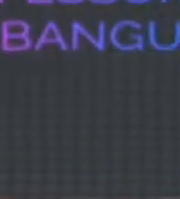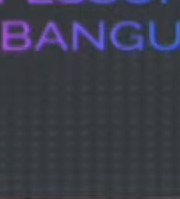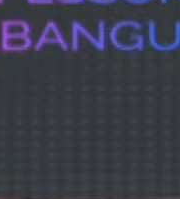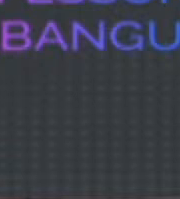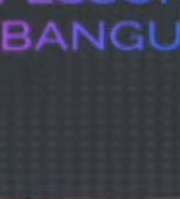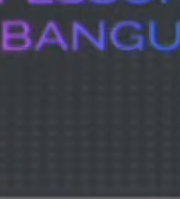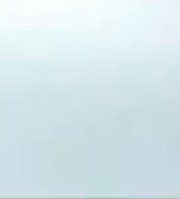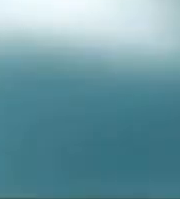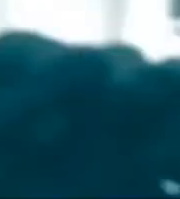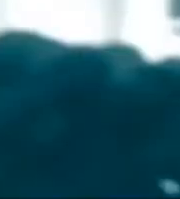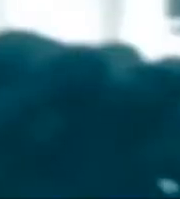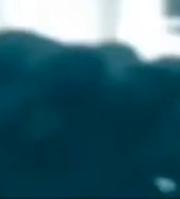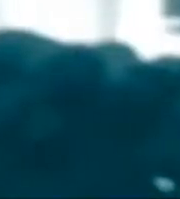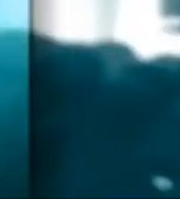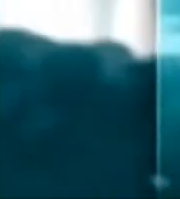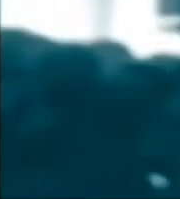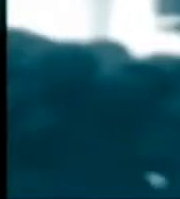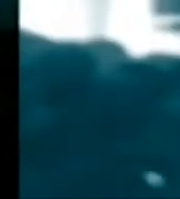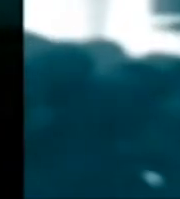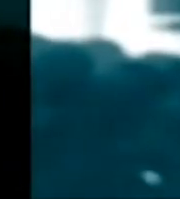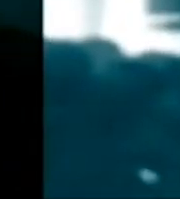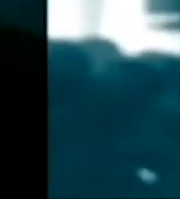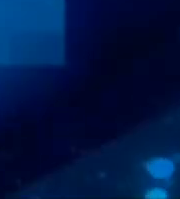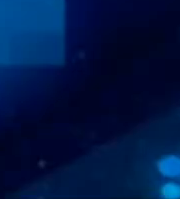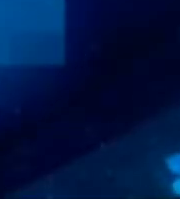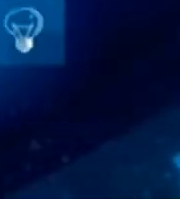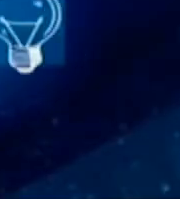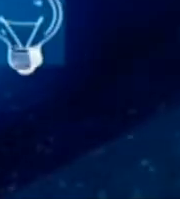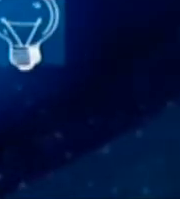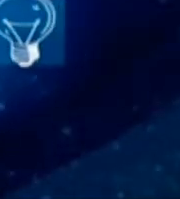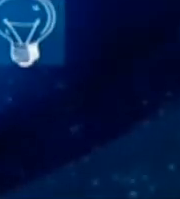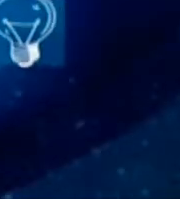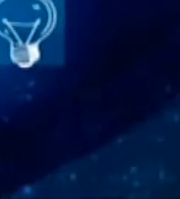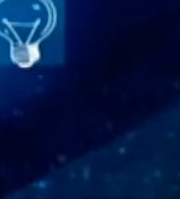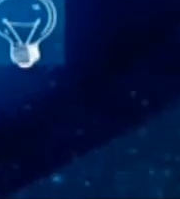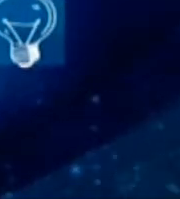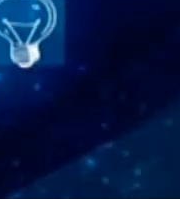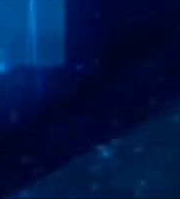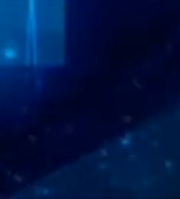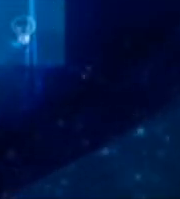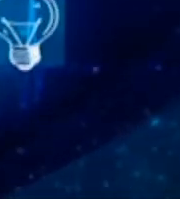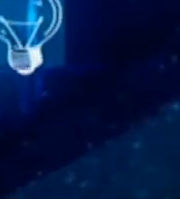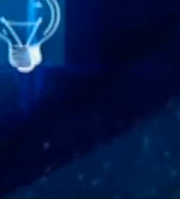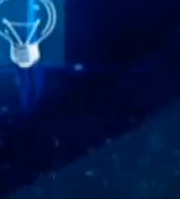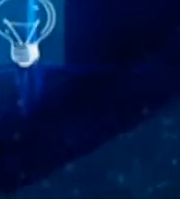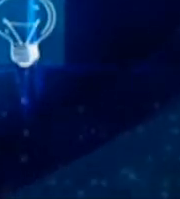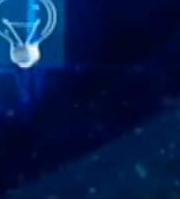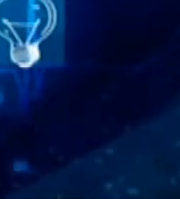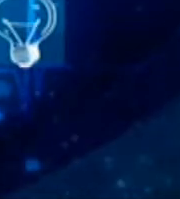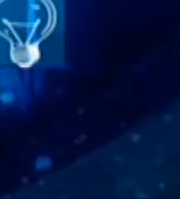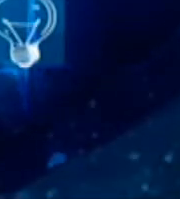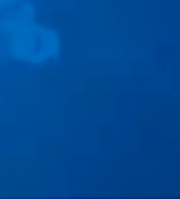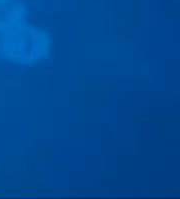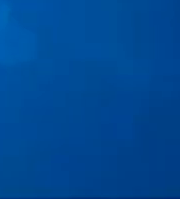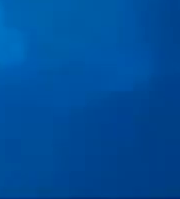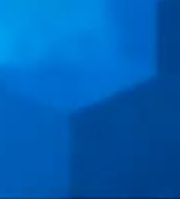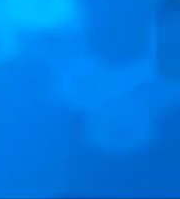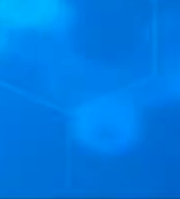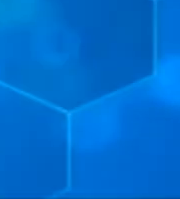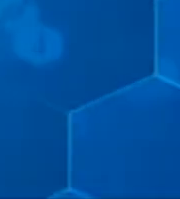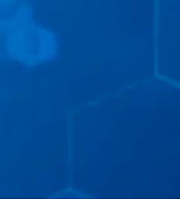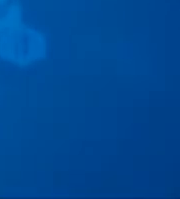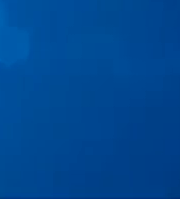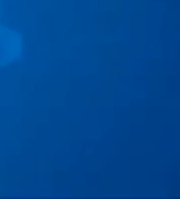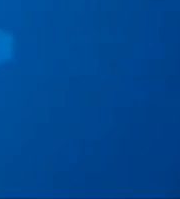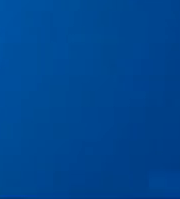Shabangu, bringing you fresh topics every week. It's a new dawn, new season, and fresh topics to keep you healthy,